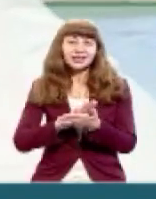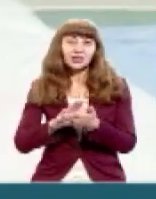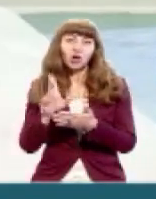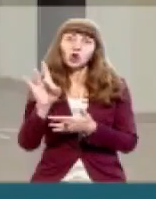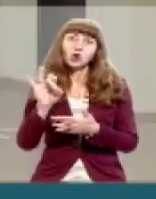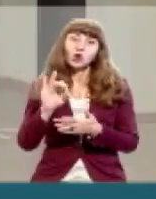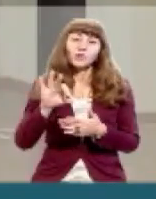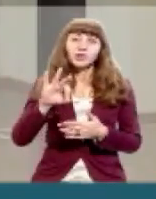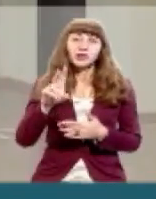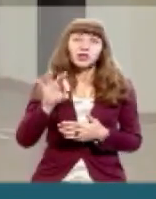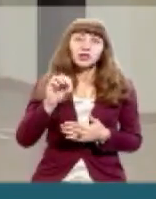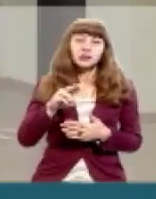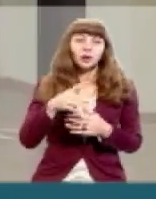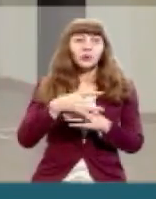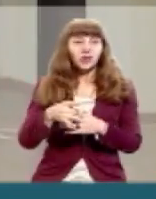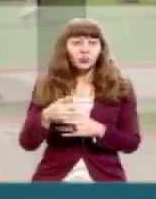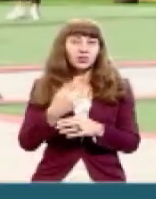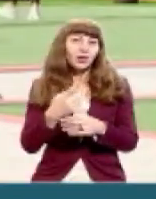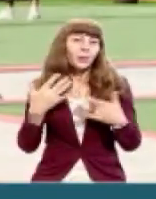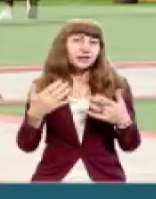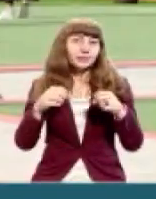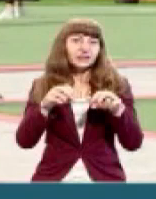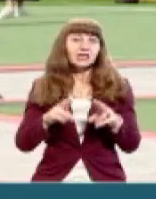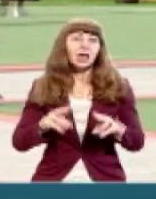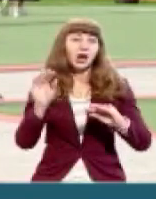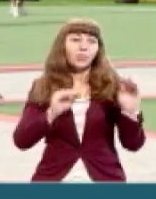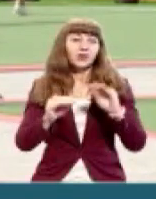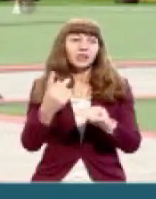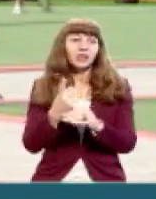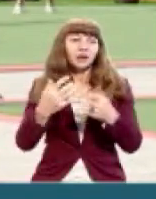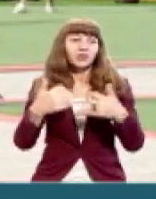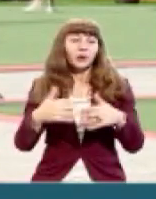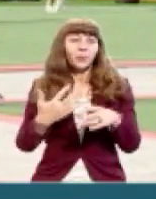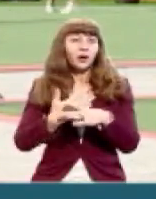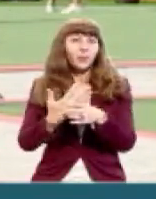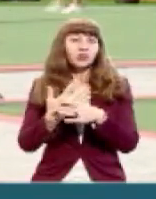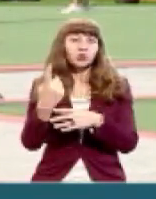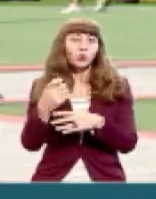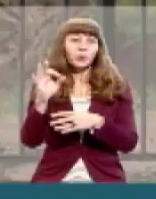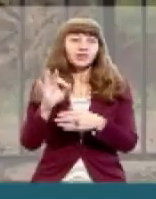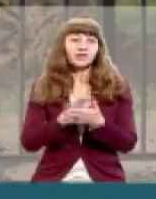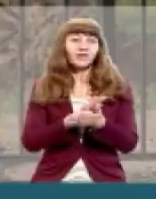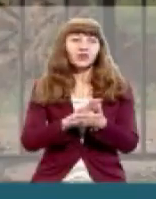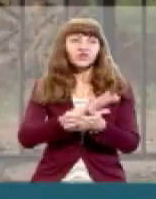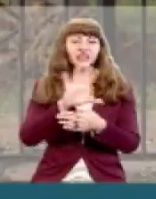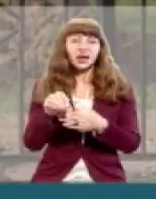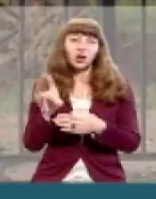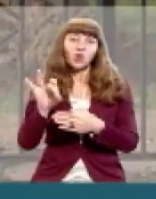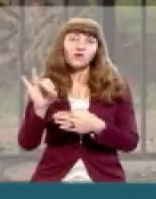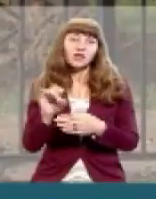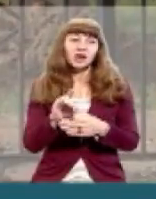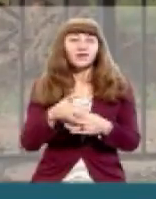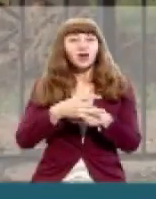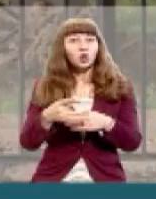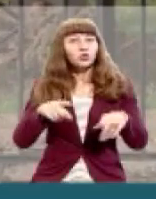химиялық тазалау қызметін ашу жоспарлануда. Ол үшін арнайы жабдық қажет. Автоматтандырылған жүйе барлық кілемдерді 100% тазартуға мүмкіндік